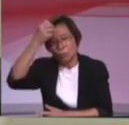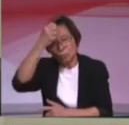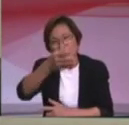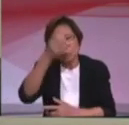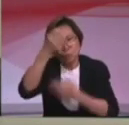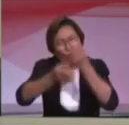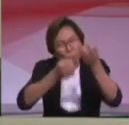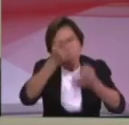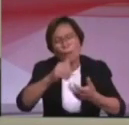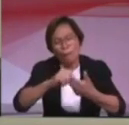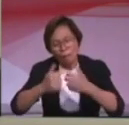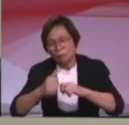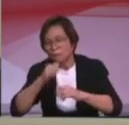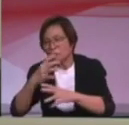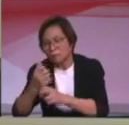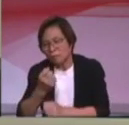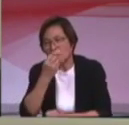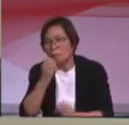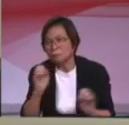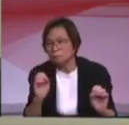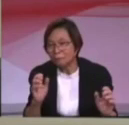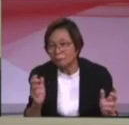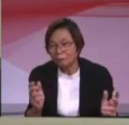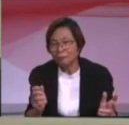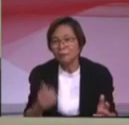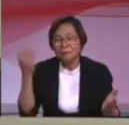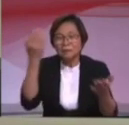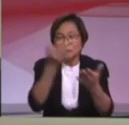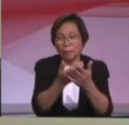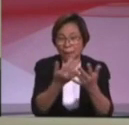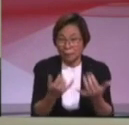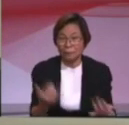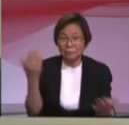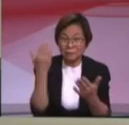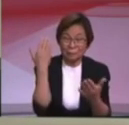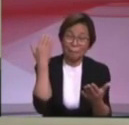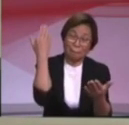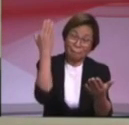segi masalah tidak mendapat bekalan. Dan setakat hari ini,